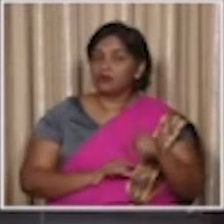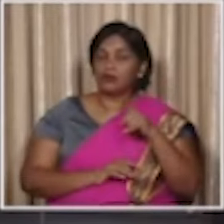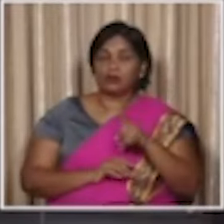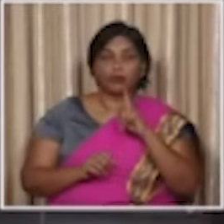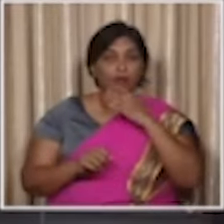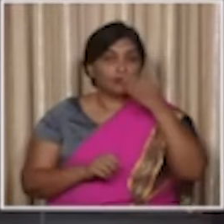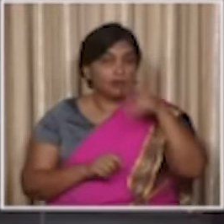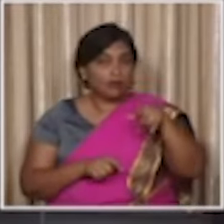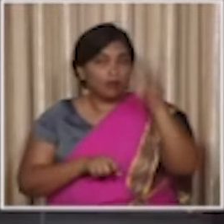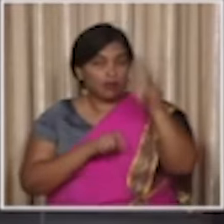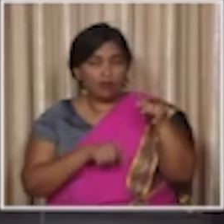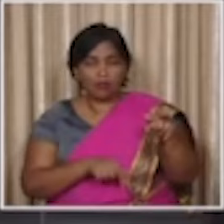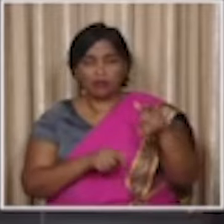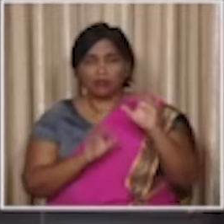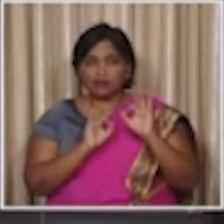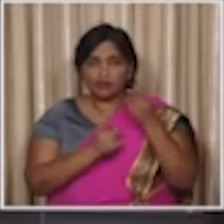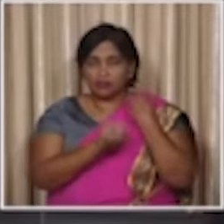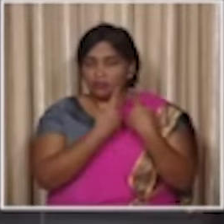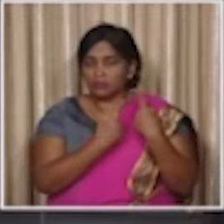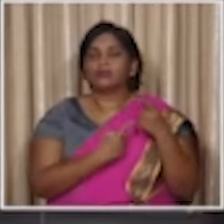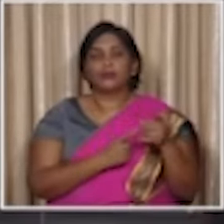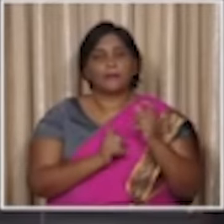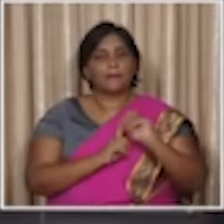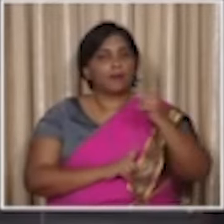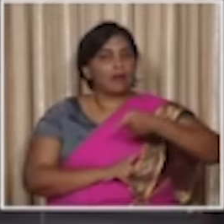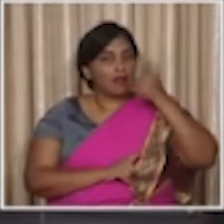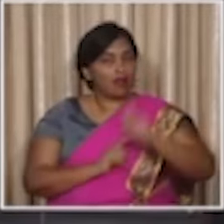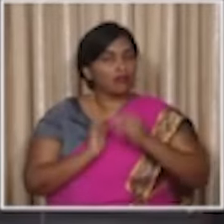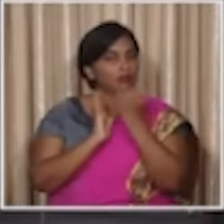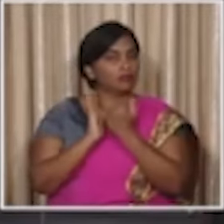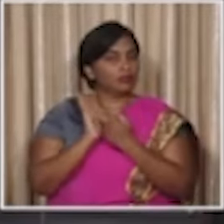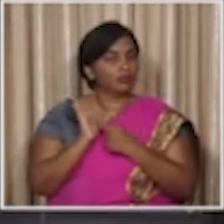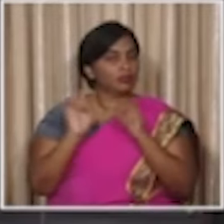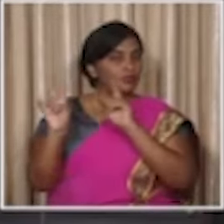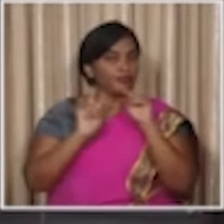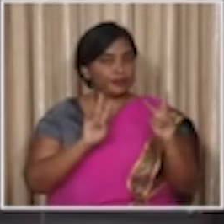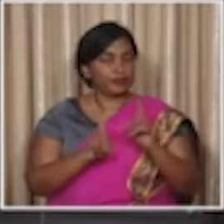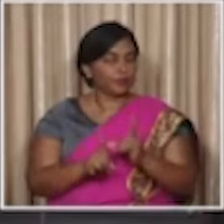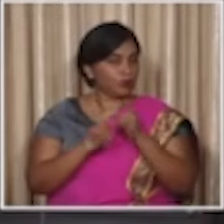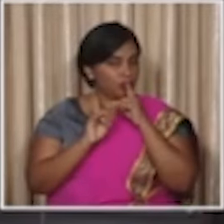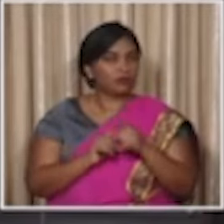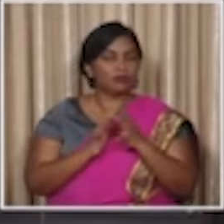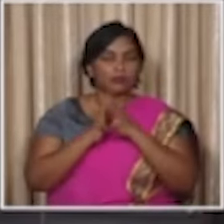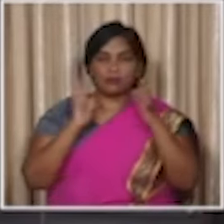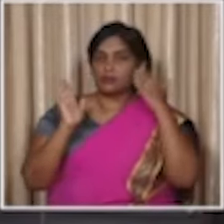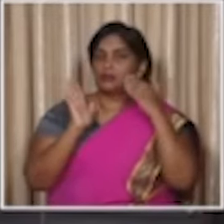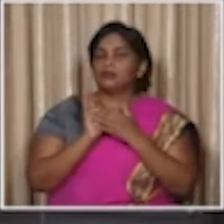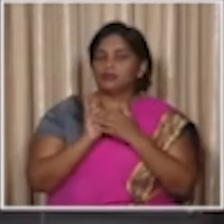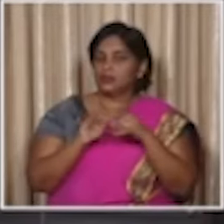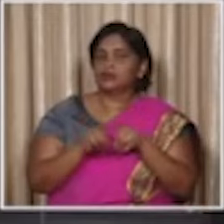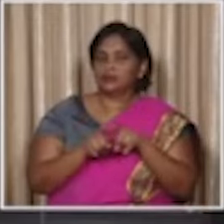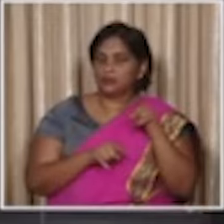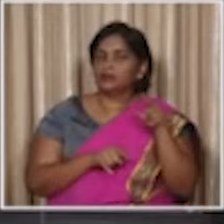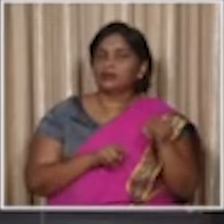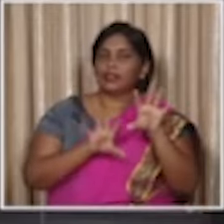සපුරන සුදුසුකම් අනුව අපි පාර්ලිමේන්තුව අනුමත කරපු නිර්ණායක 22ට ඔවුන් බර තැබීම අනුව තමයි